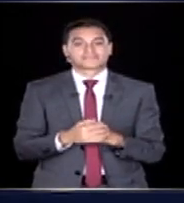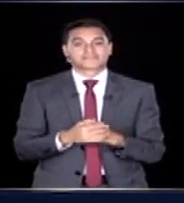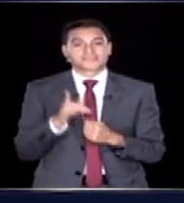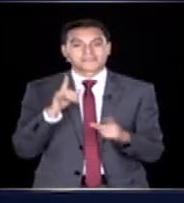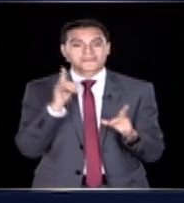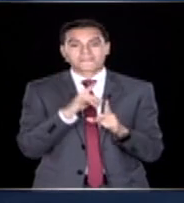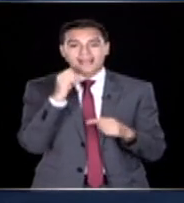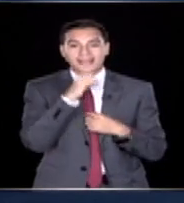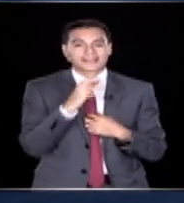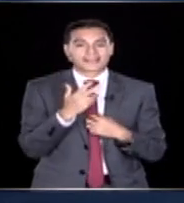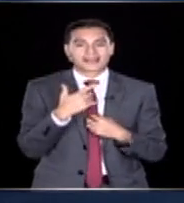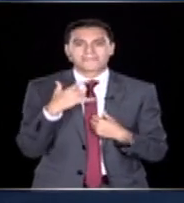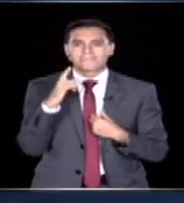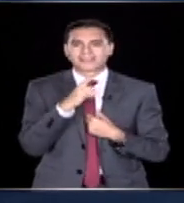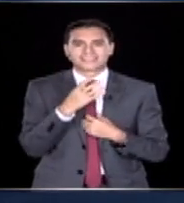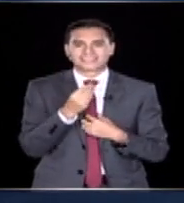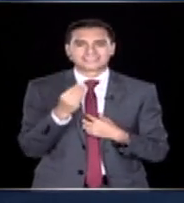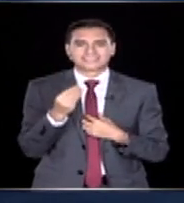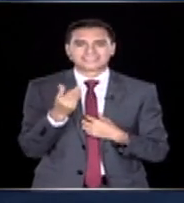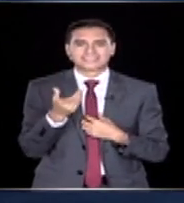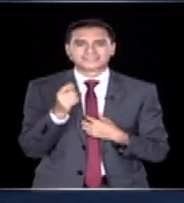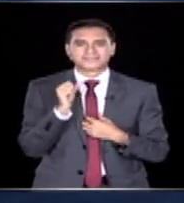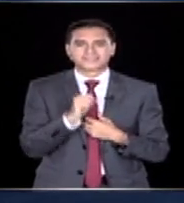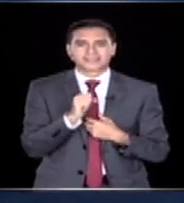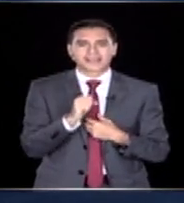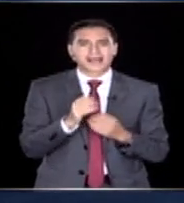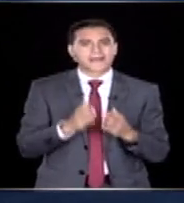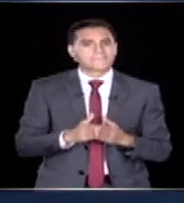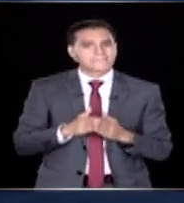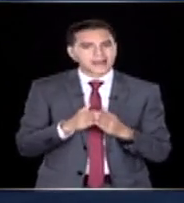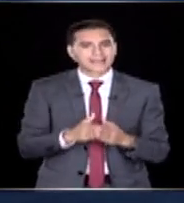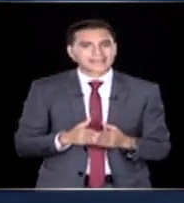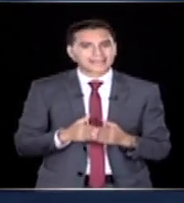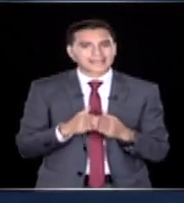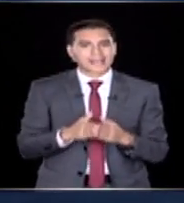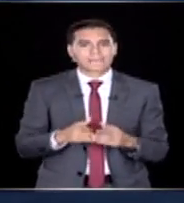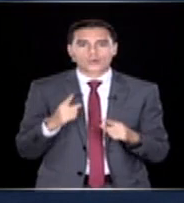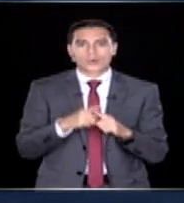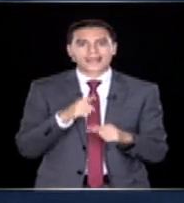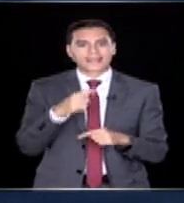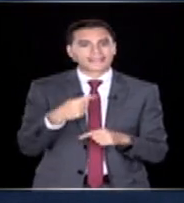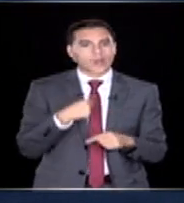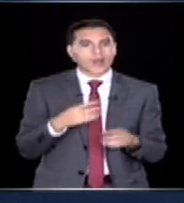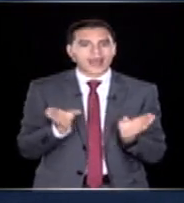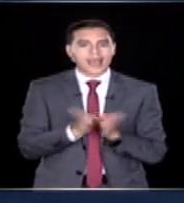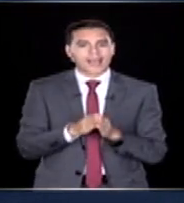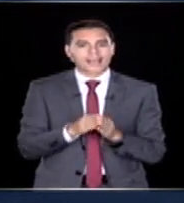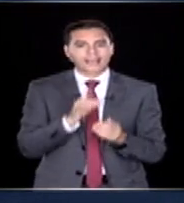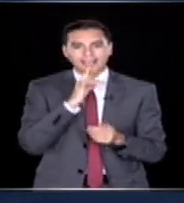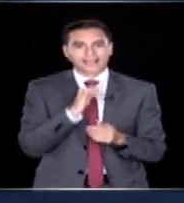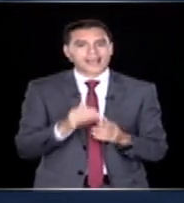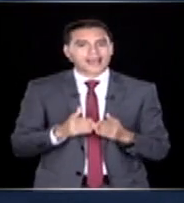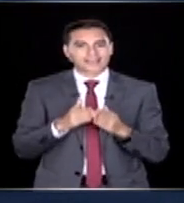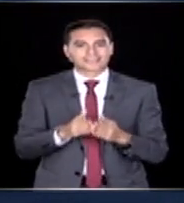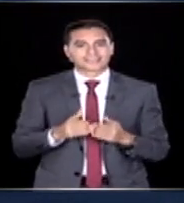بتحب لها أغاني إيه؟ بحب لها أغاني كتير، المركبة وإنت وأنا واقفين سوا على مركبة من غير